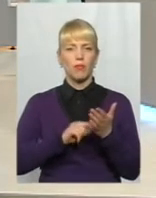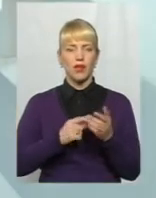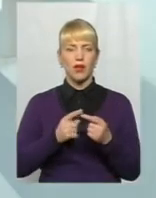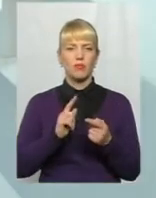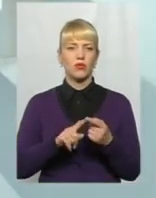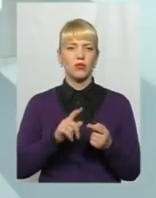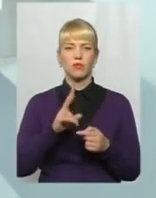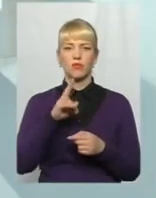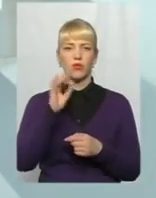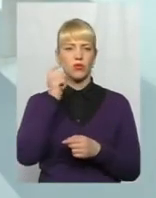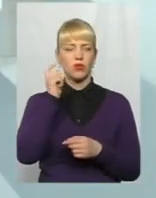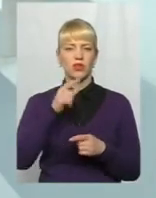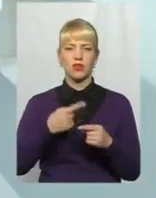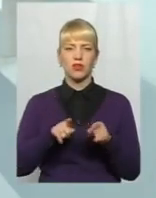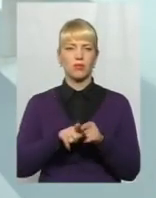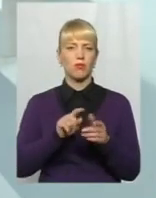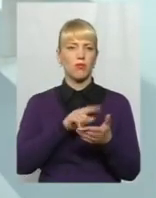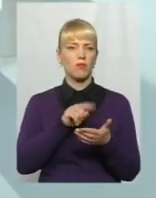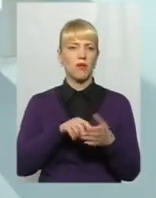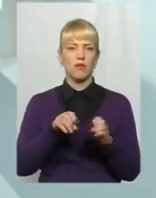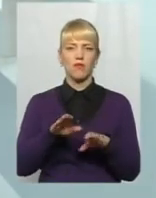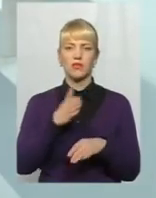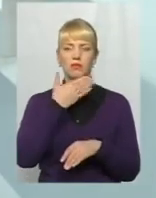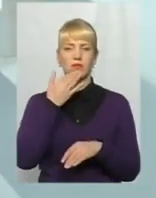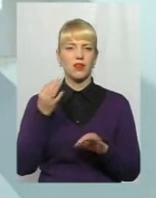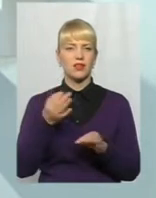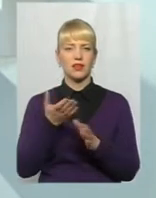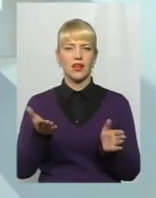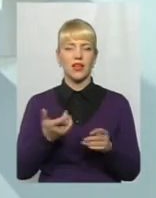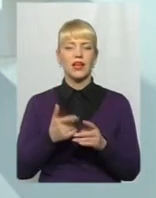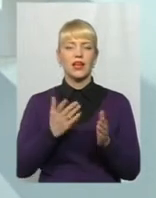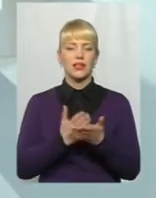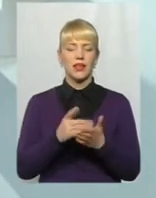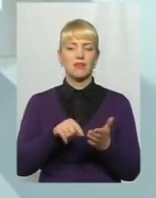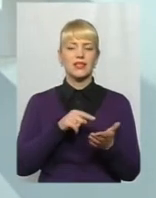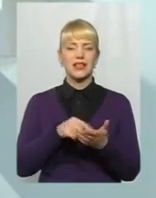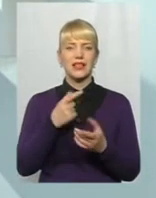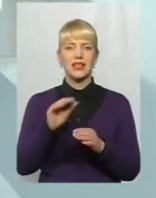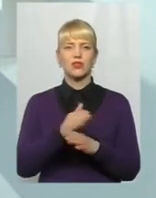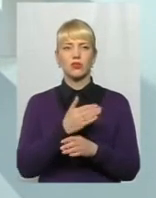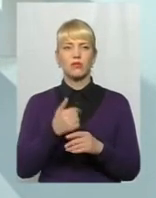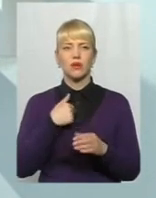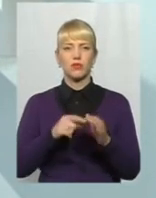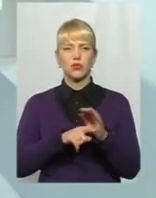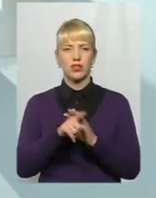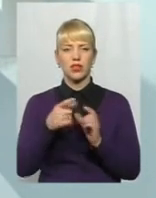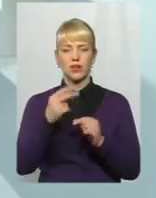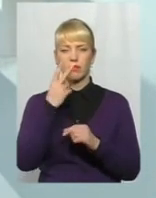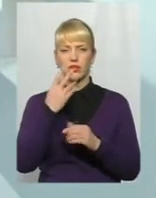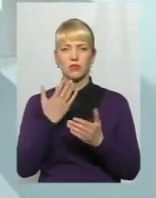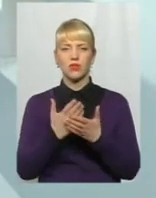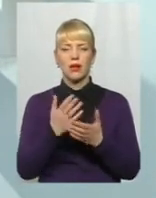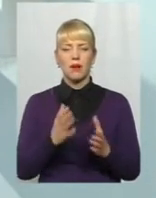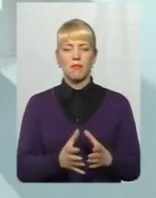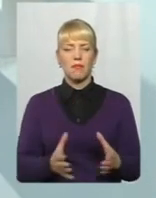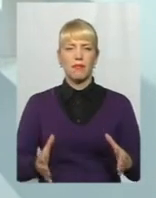вирішена практично ніде. Але є деякі міста, які започаткували, тобто сортується. Ну, ми також започатковували в місті, де ми бачимо, що є баки